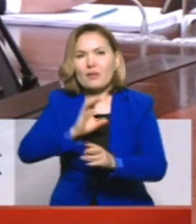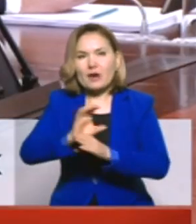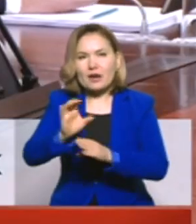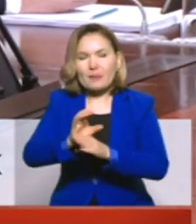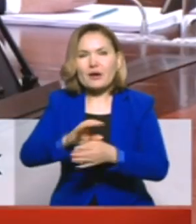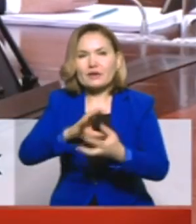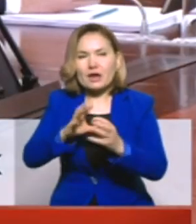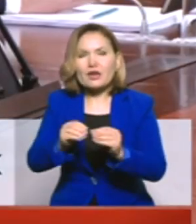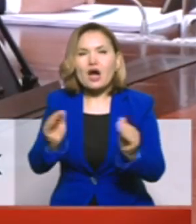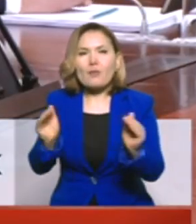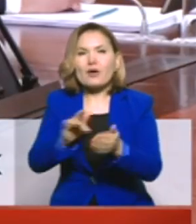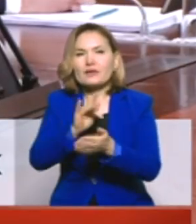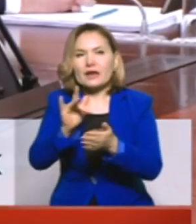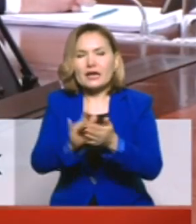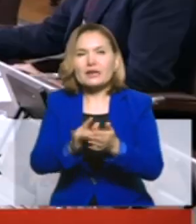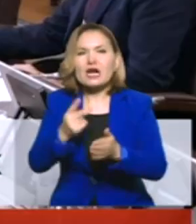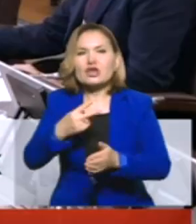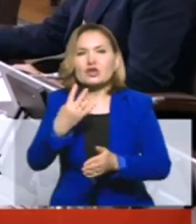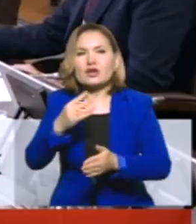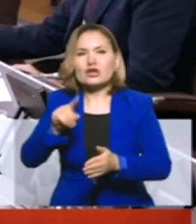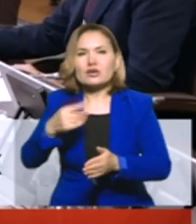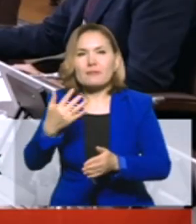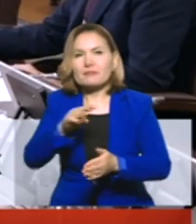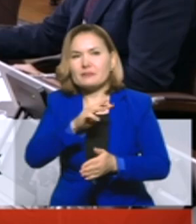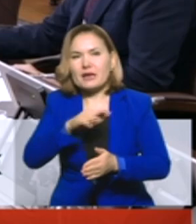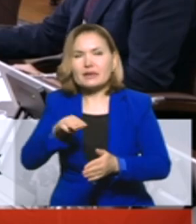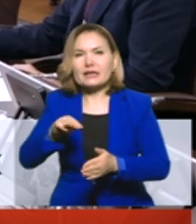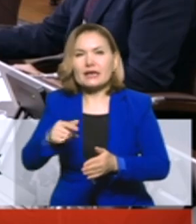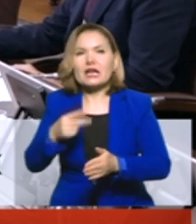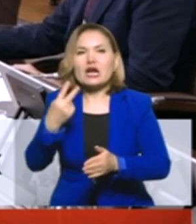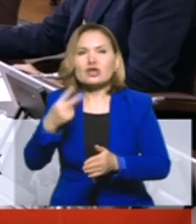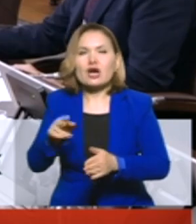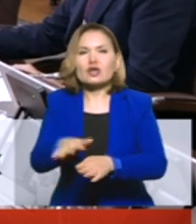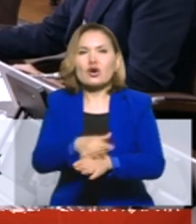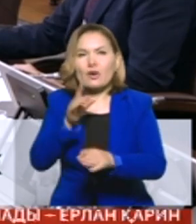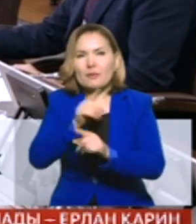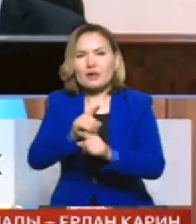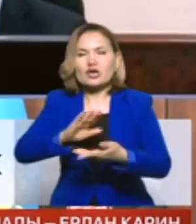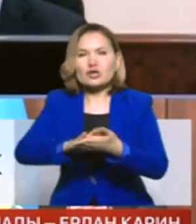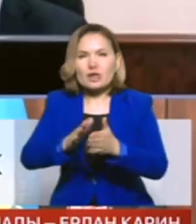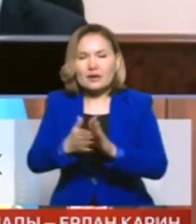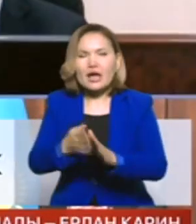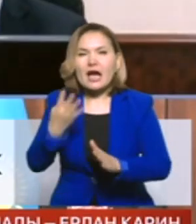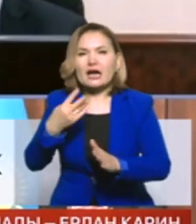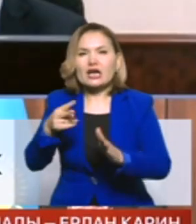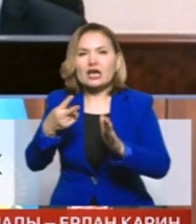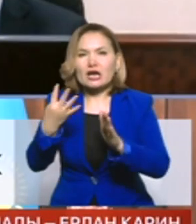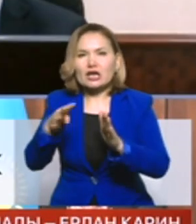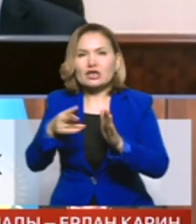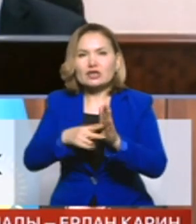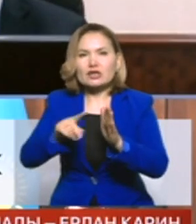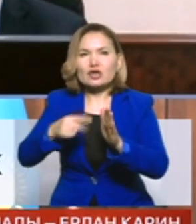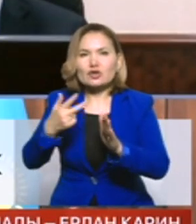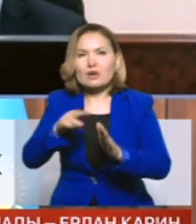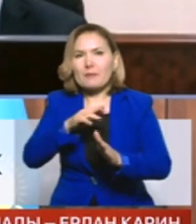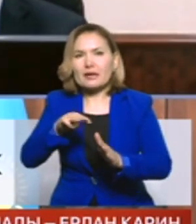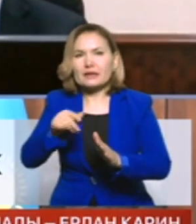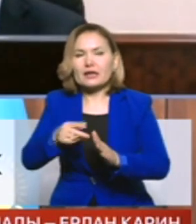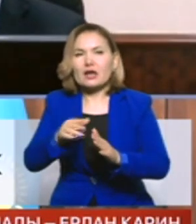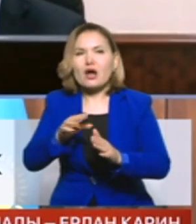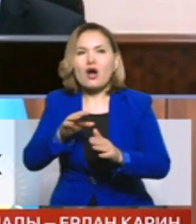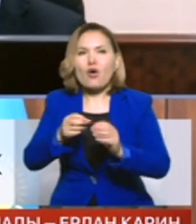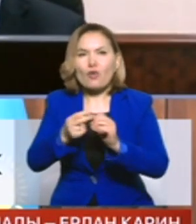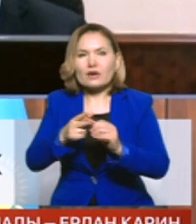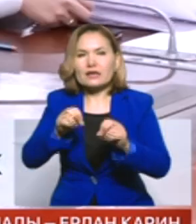арасында оны қалаларда 24,5 миллиард теңгеге 20 ұзақ мерзімді шарт және 47,3 миллиард теңгеге